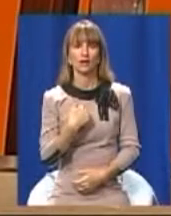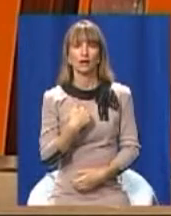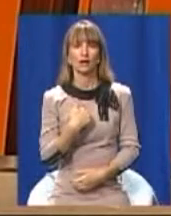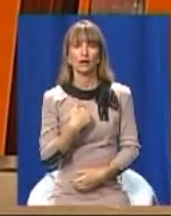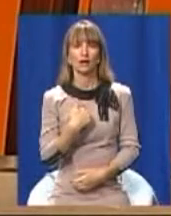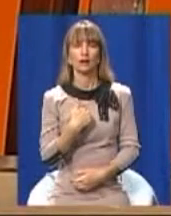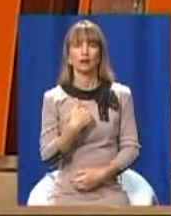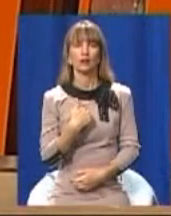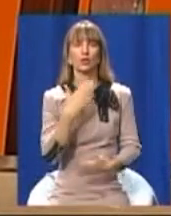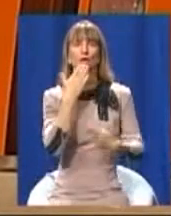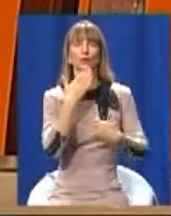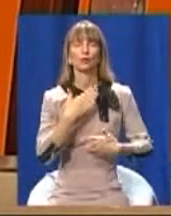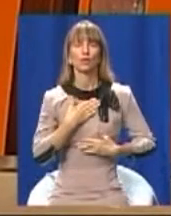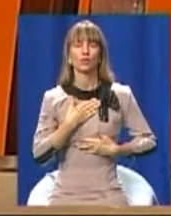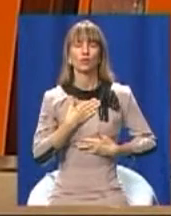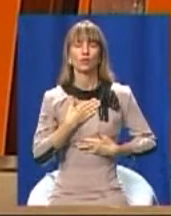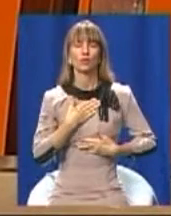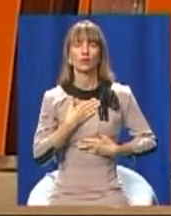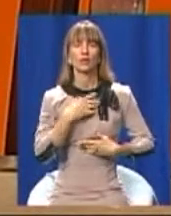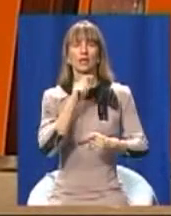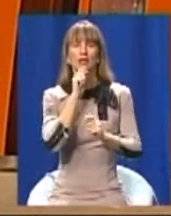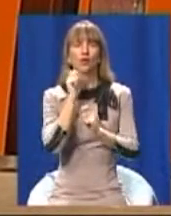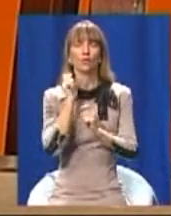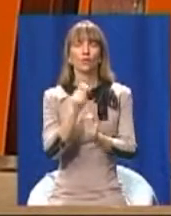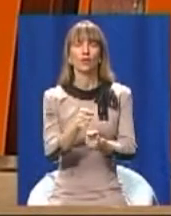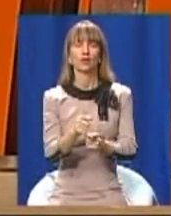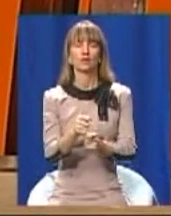навіть люблю дарувати